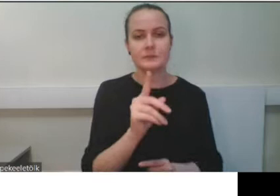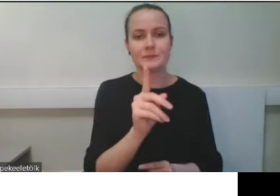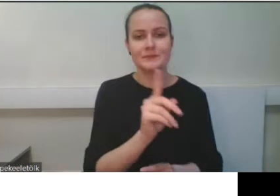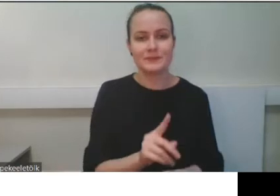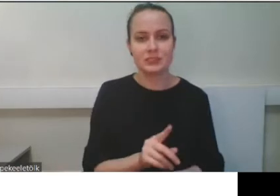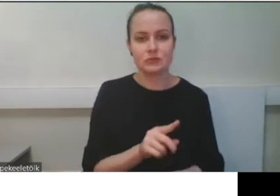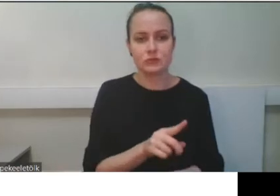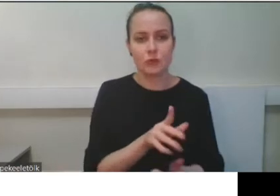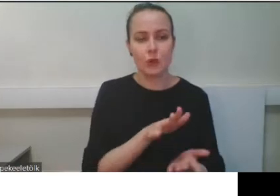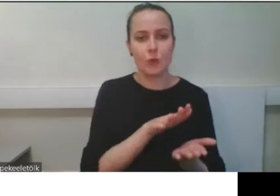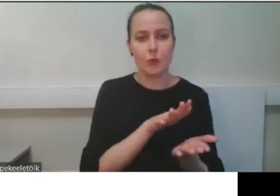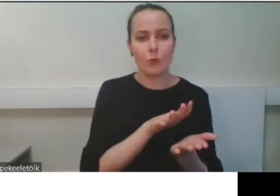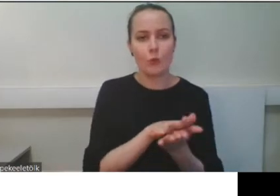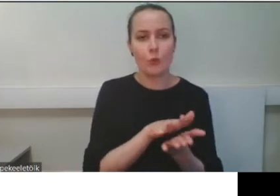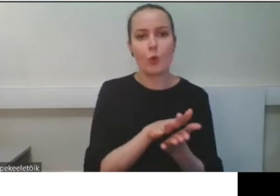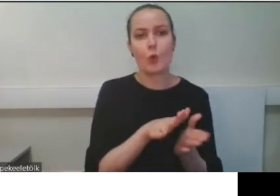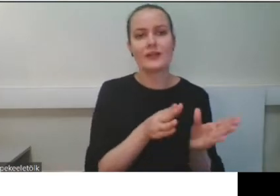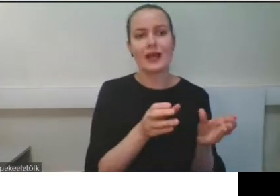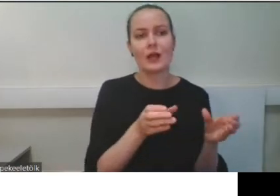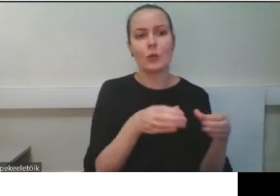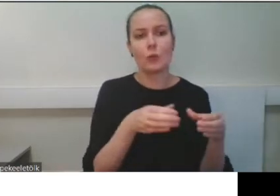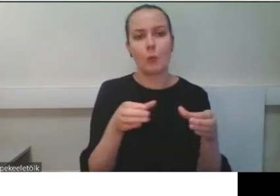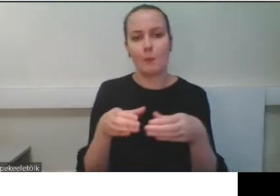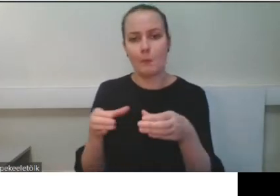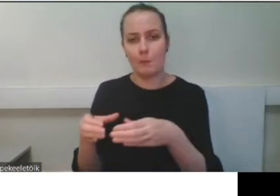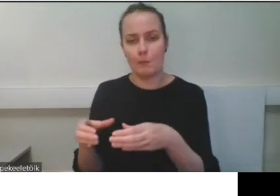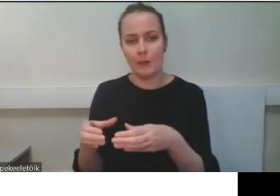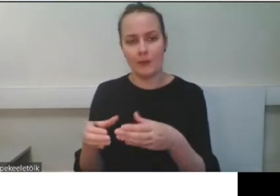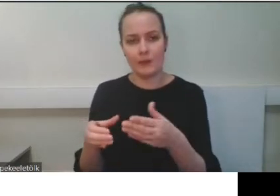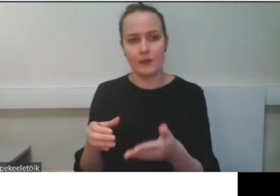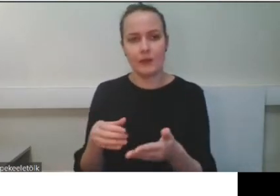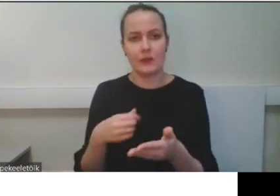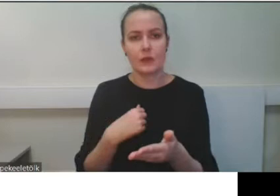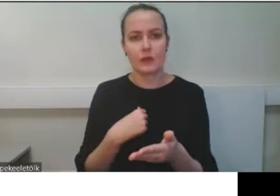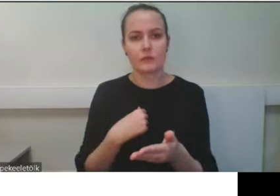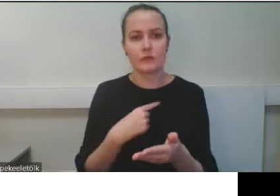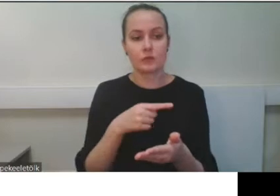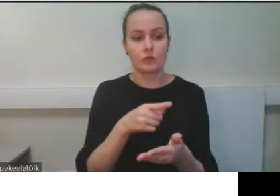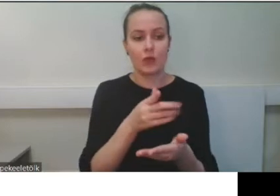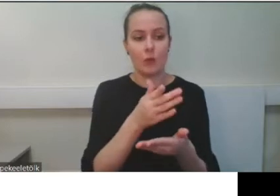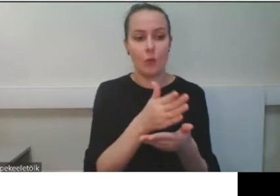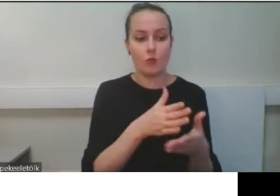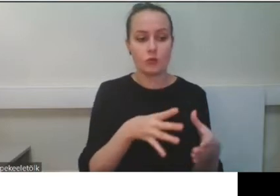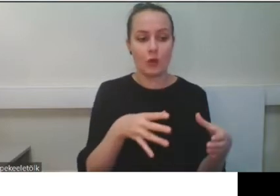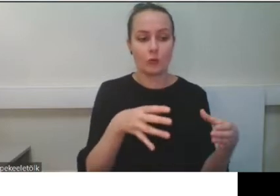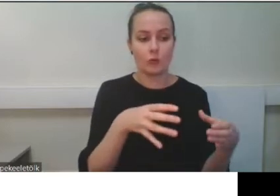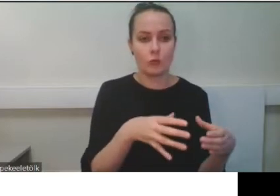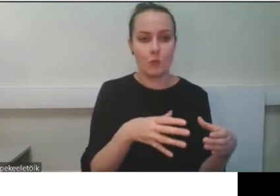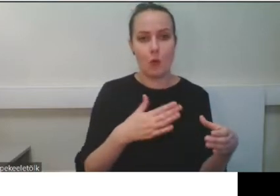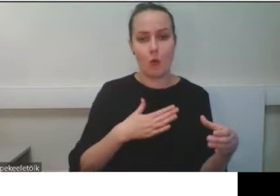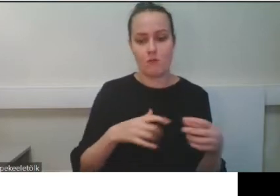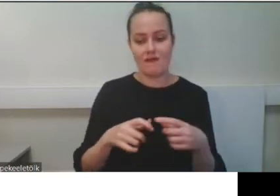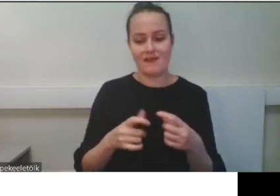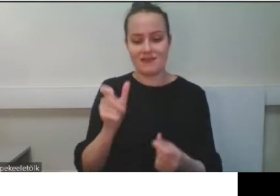2024 oleks vaesuse määr langenud 0,3%. Aga nagu just eelnevalt jooniselt näha oli ja ma